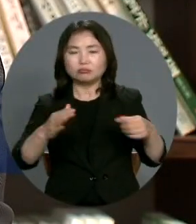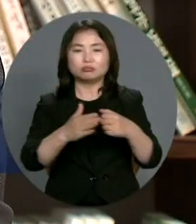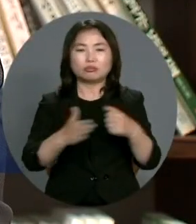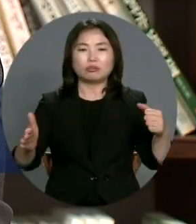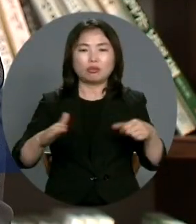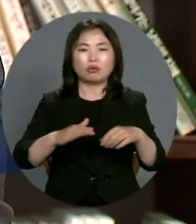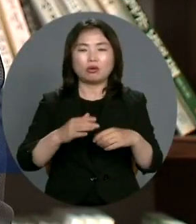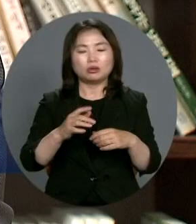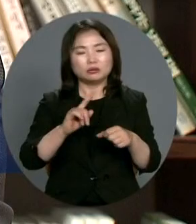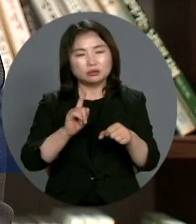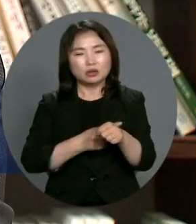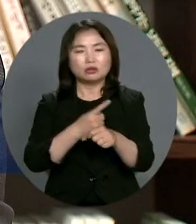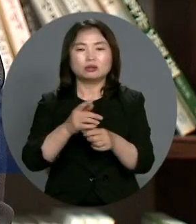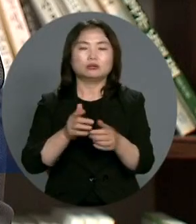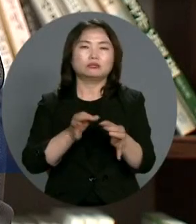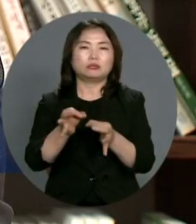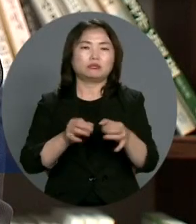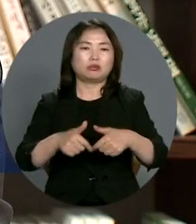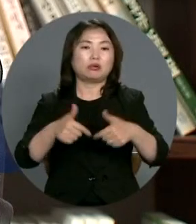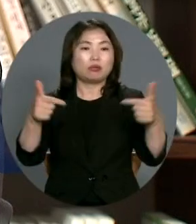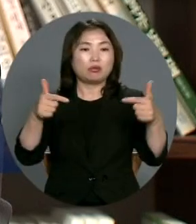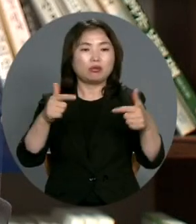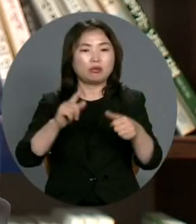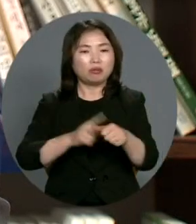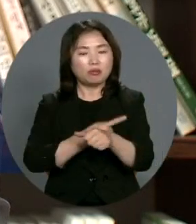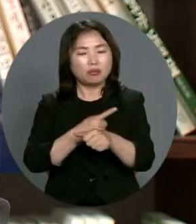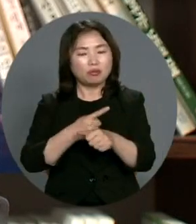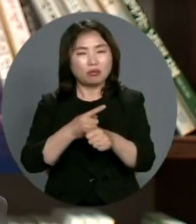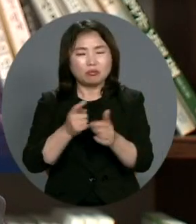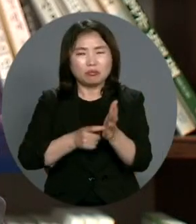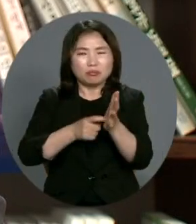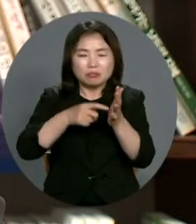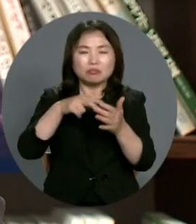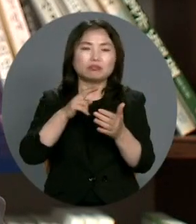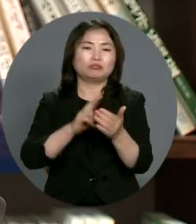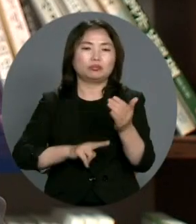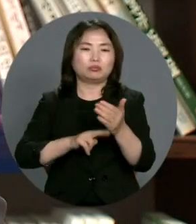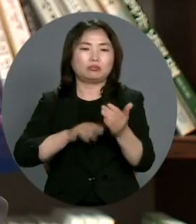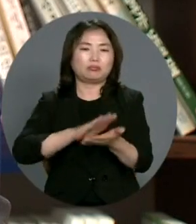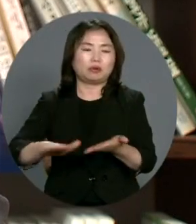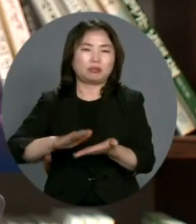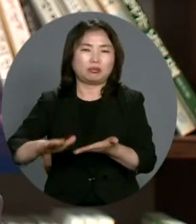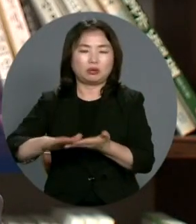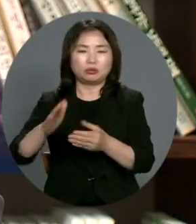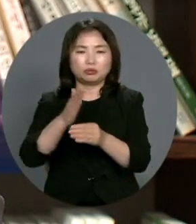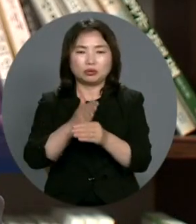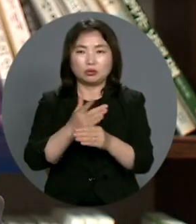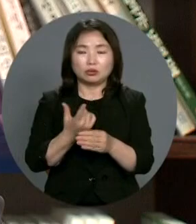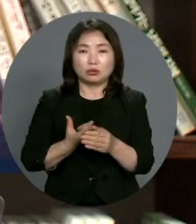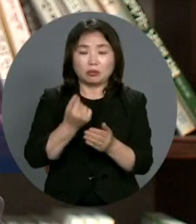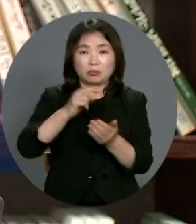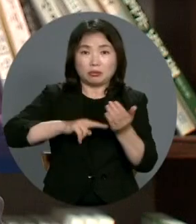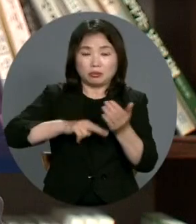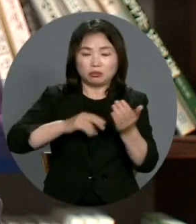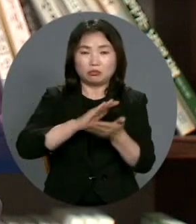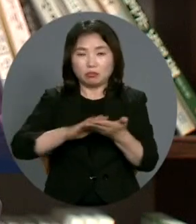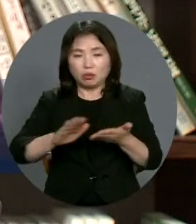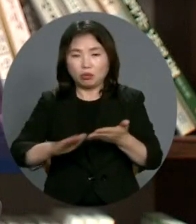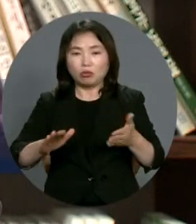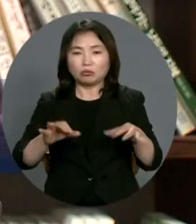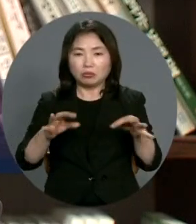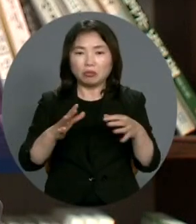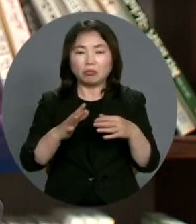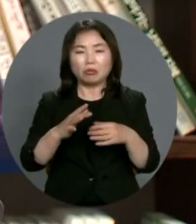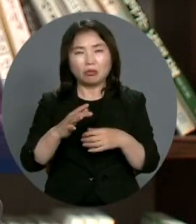거래가 좀 이루어지면서 시장에 급매물건이 많이 소진됩니다 급매물건의 소진되니까 어떻습니까